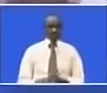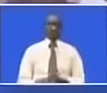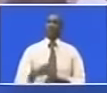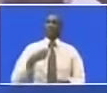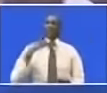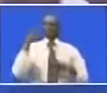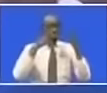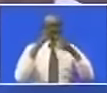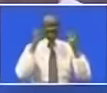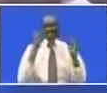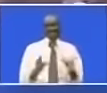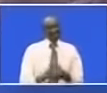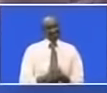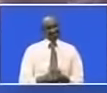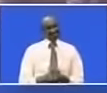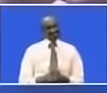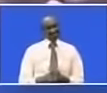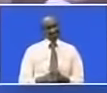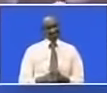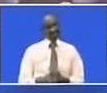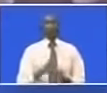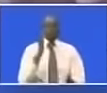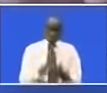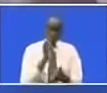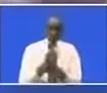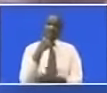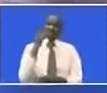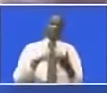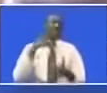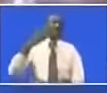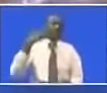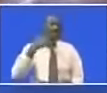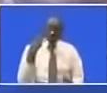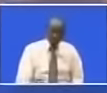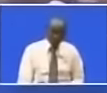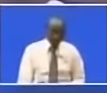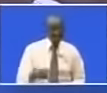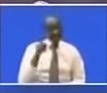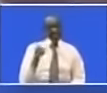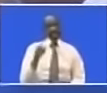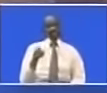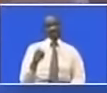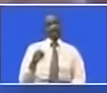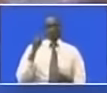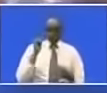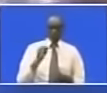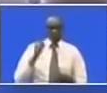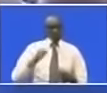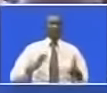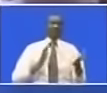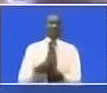Mimi sina wasiwasi wa ushindi. Kama kila siku nilivyosema, iko uchaguzi huu utaendeshwa kwa haki.